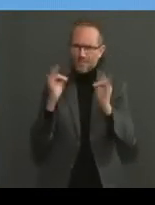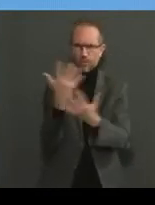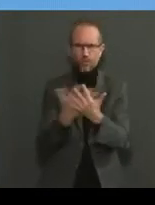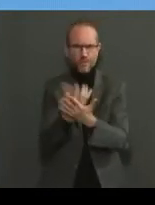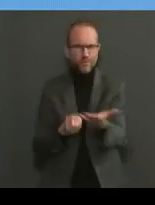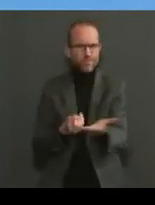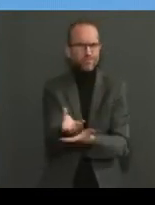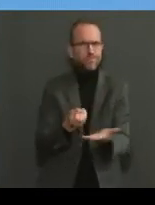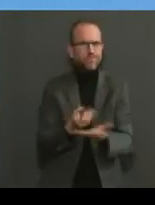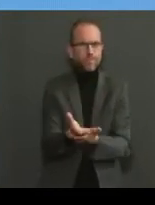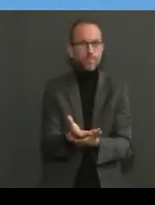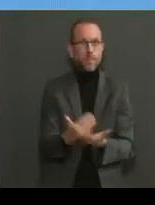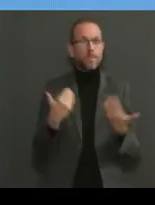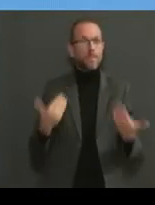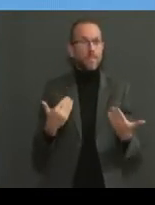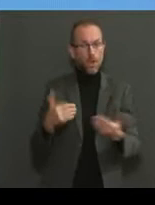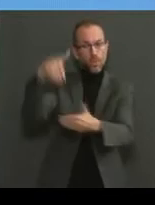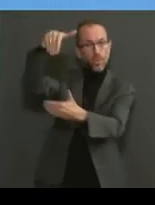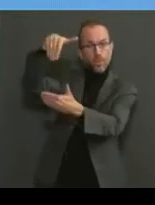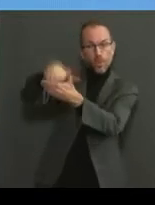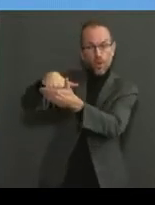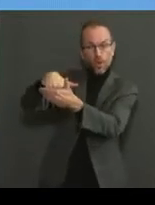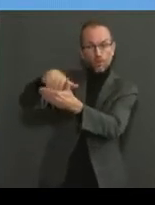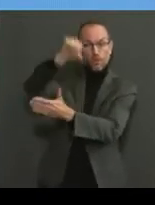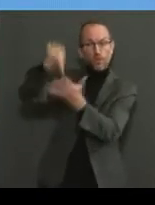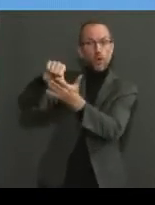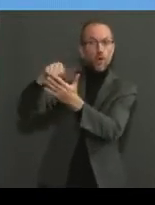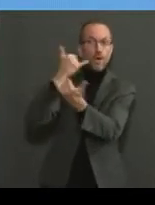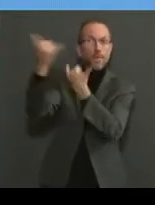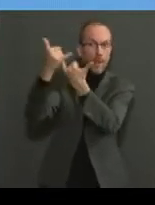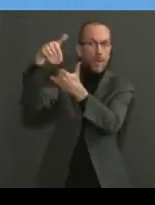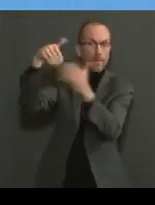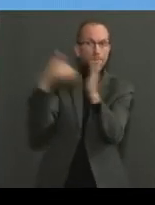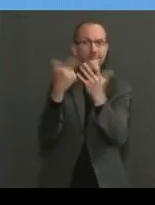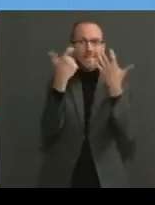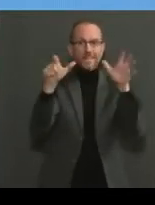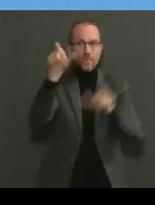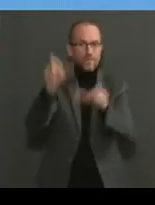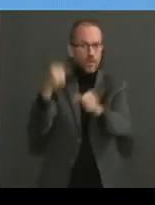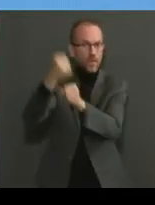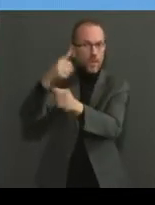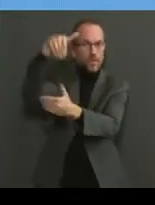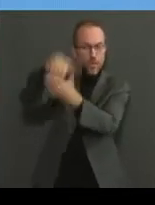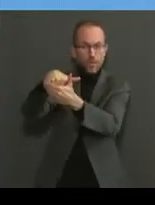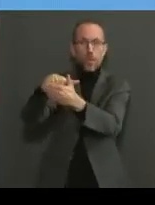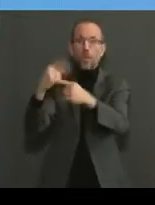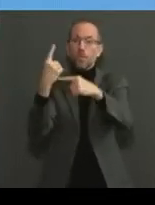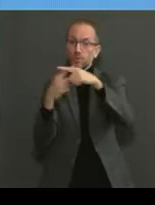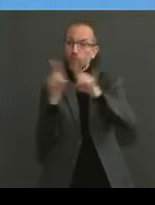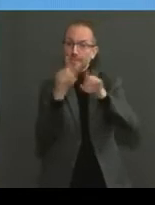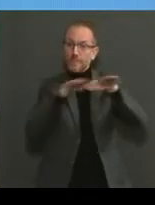Actuellement, 1700 personnes travaillent dans les centres d'appel. 300 collaborants de terrain